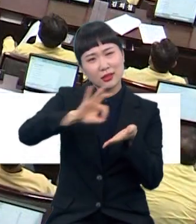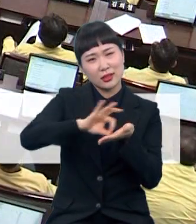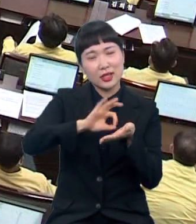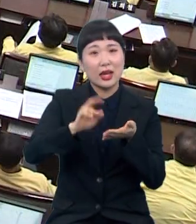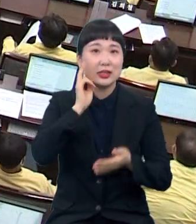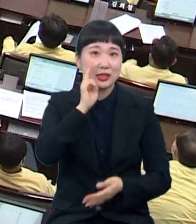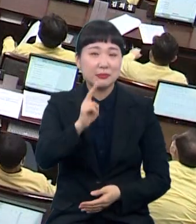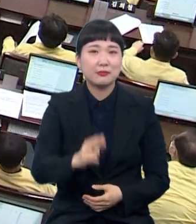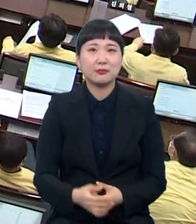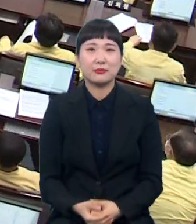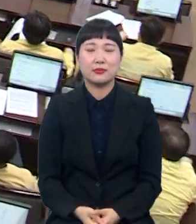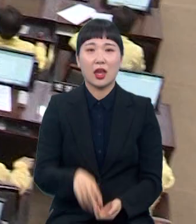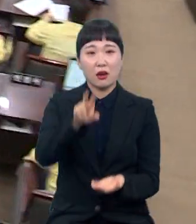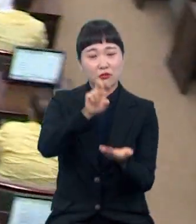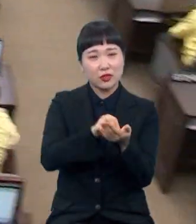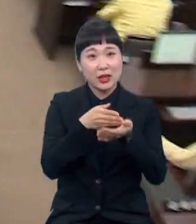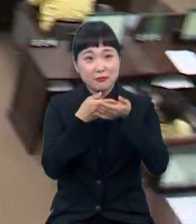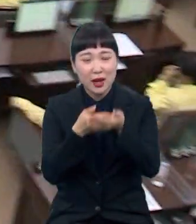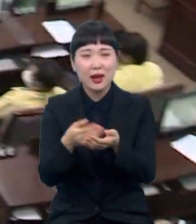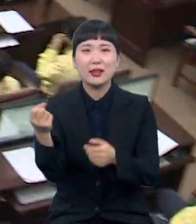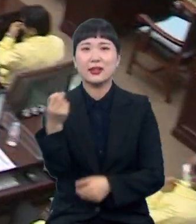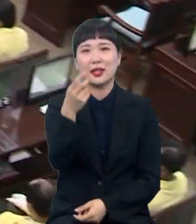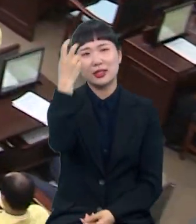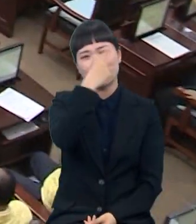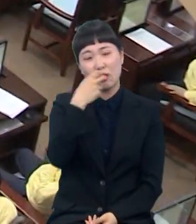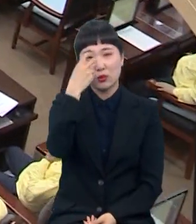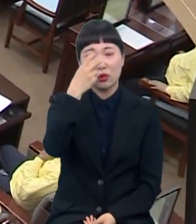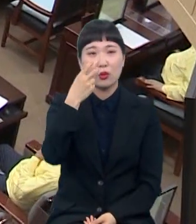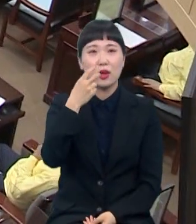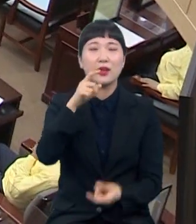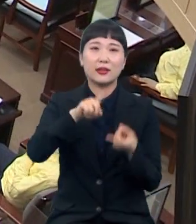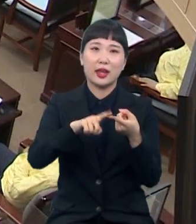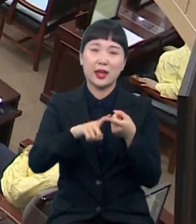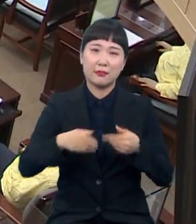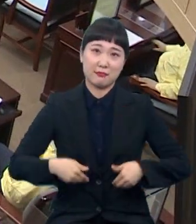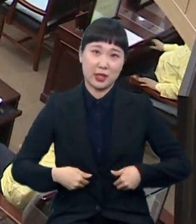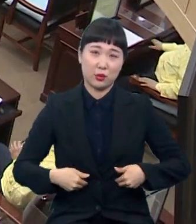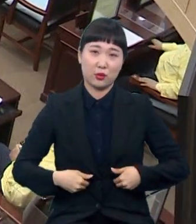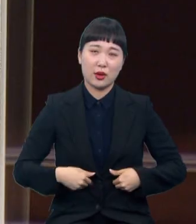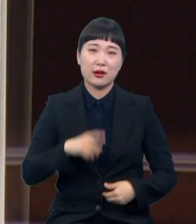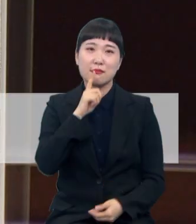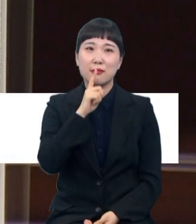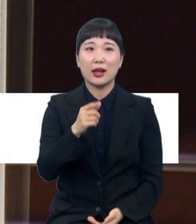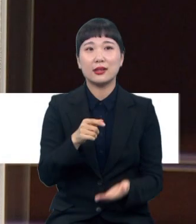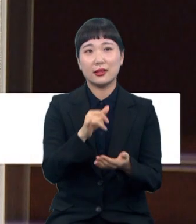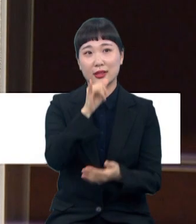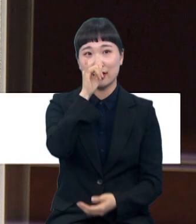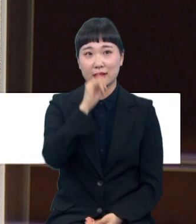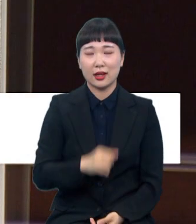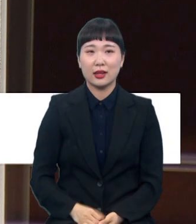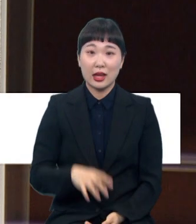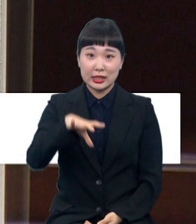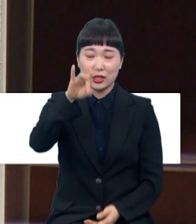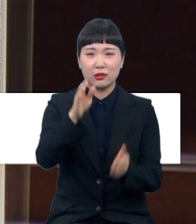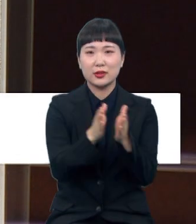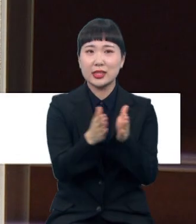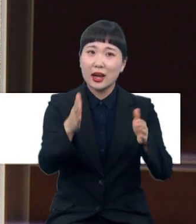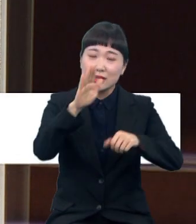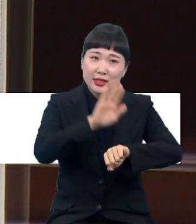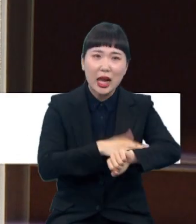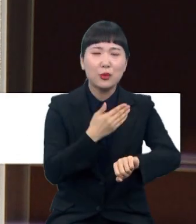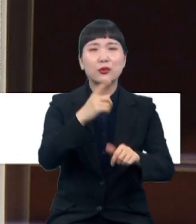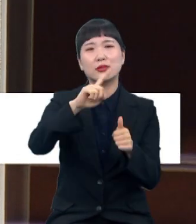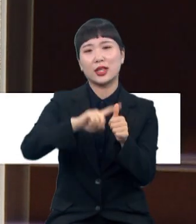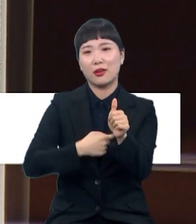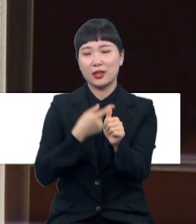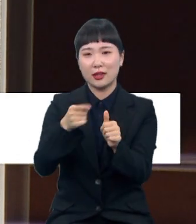봅니다. 문제가 있다면 다시 검토가 필요하다는 주장도 나왔습니다. 앞에 단추가 잘못 끼워졌다면 다시 풀어서